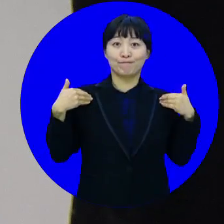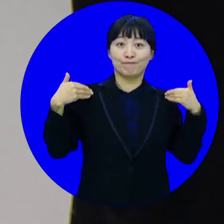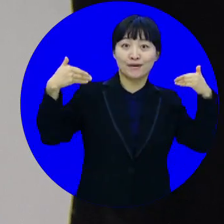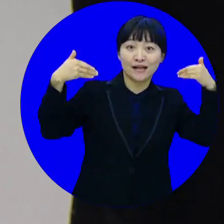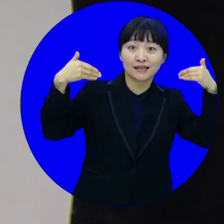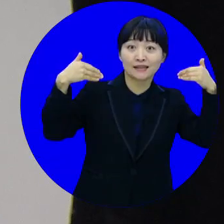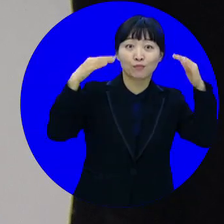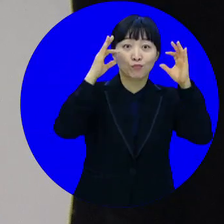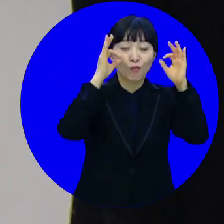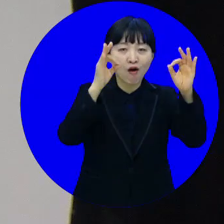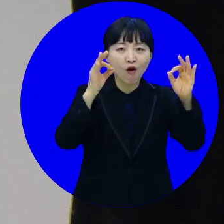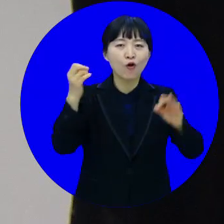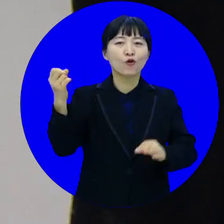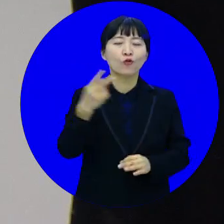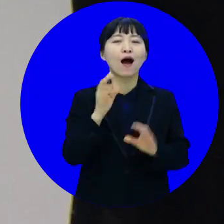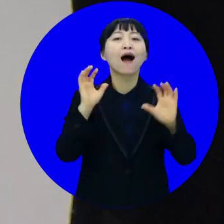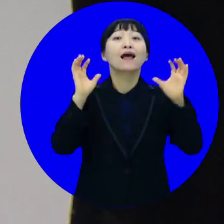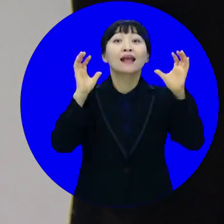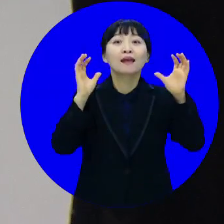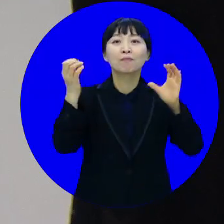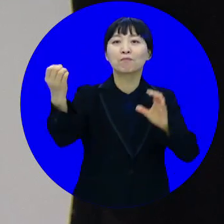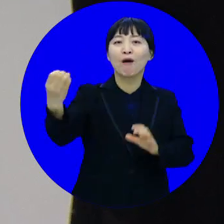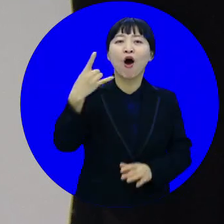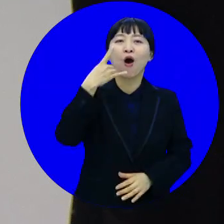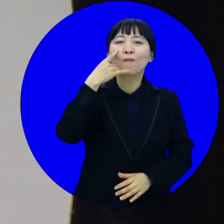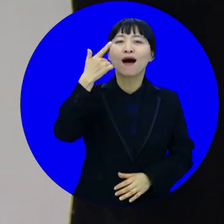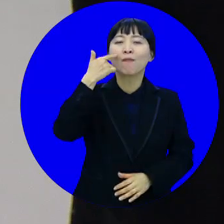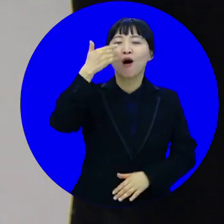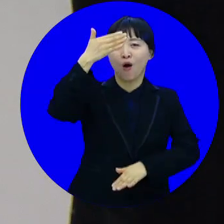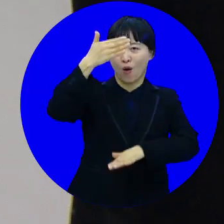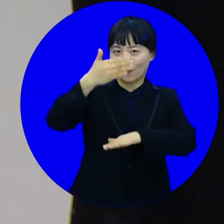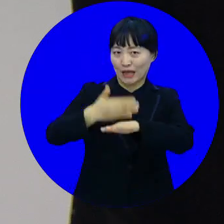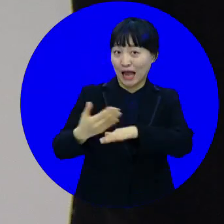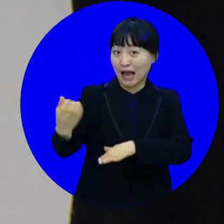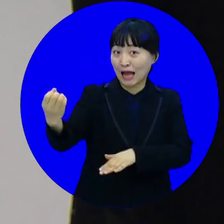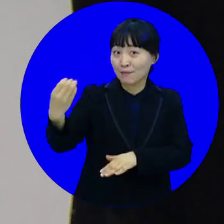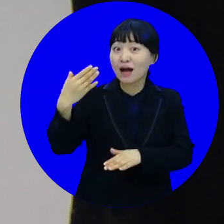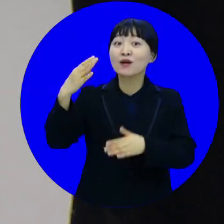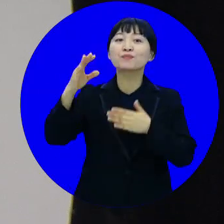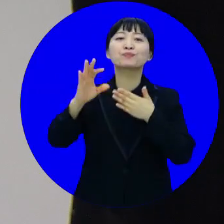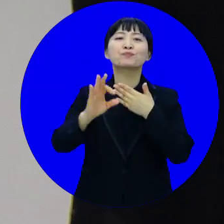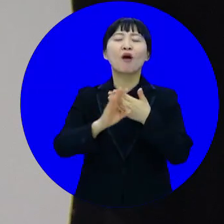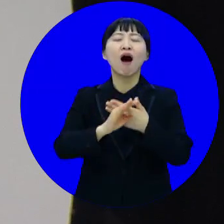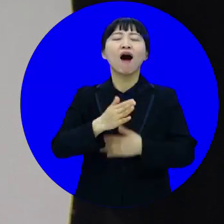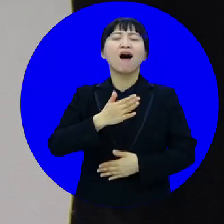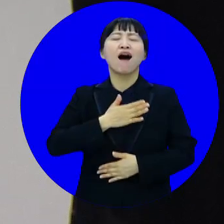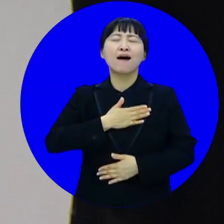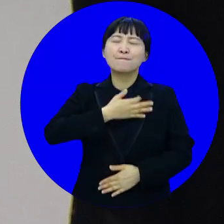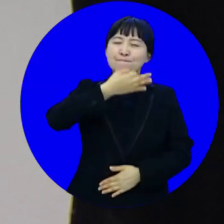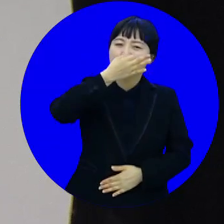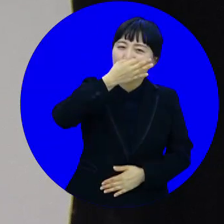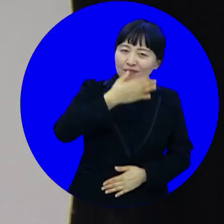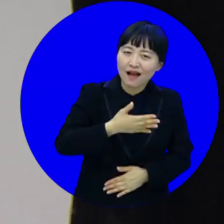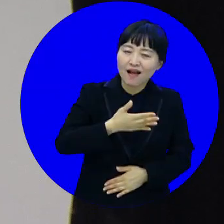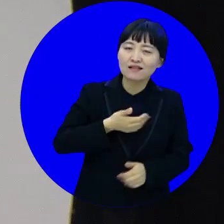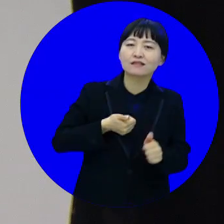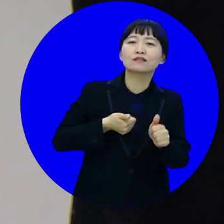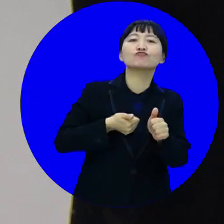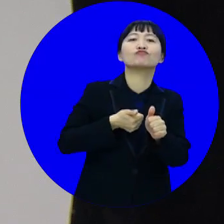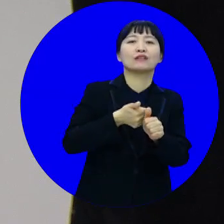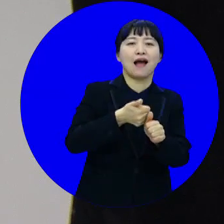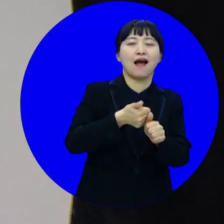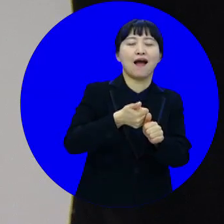듬직하게 자란 내 아이를 보면서 또 그 아이가 엄마 아빠 고맙습니다 라고 인사하게 되면 내가 참 힘든 시간을